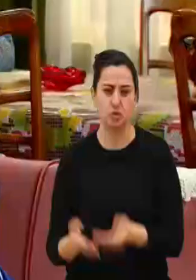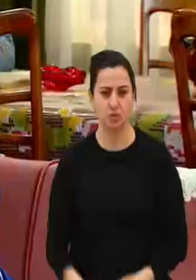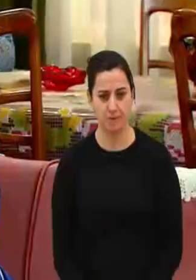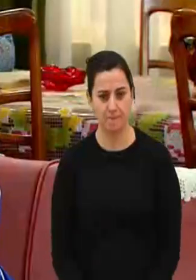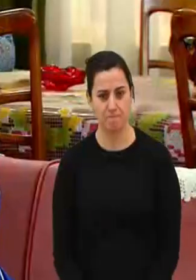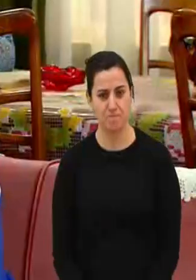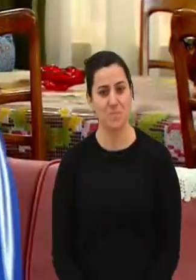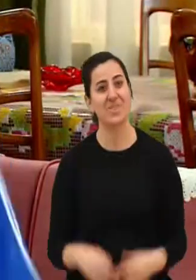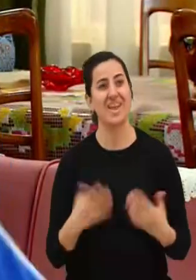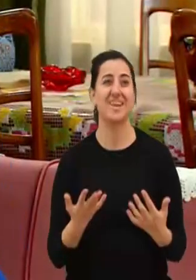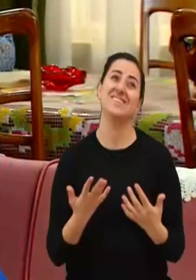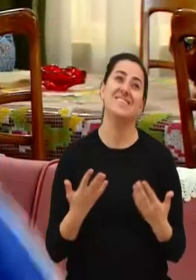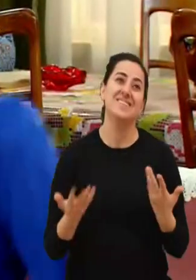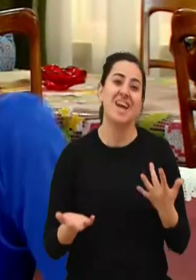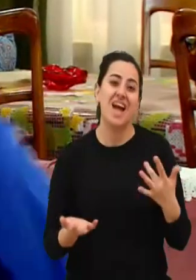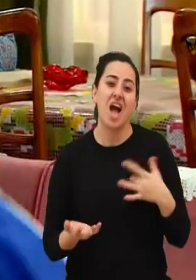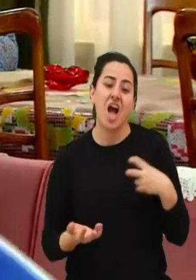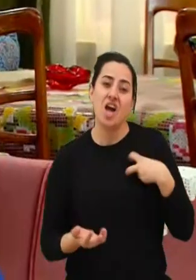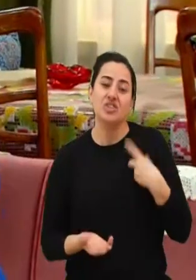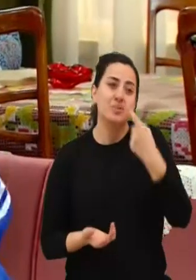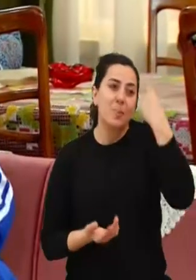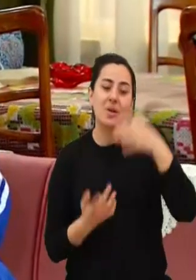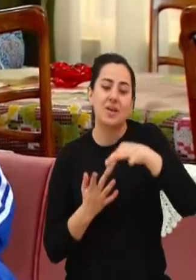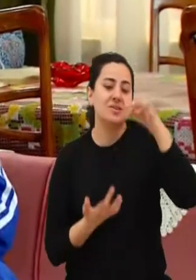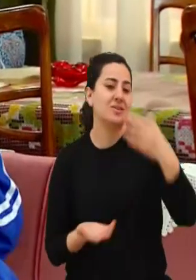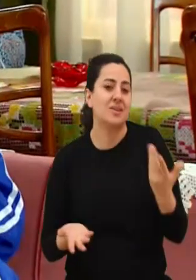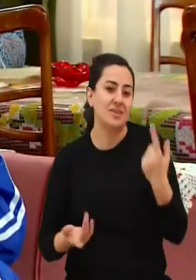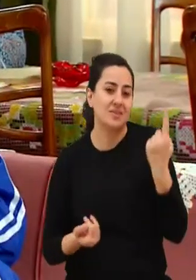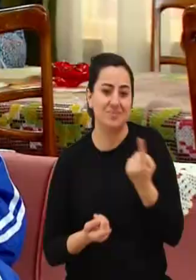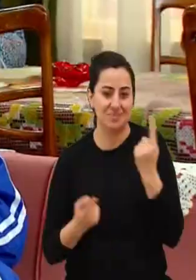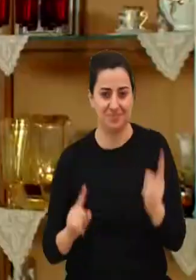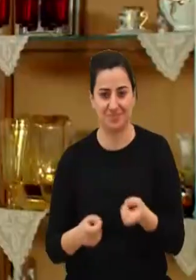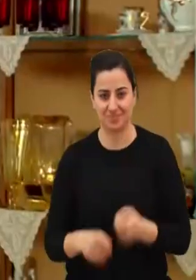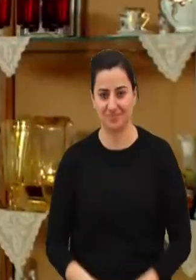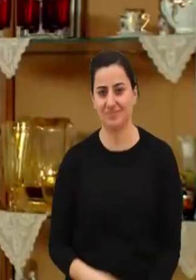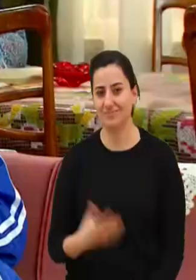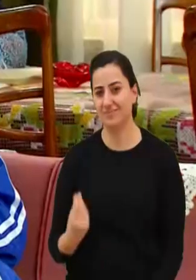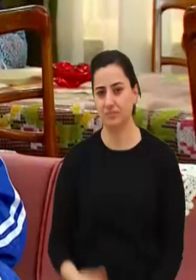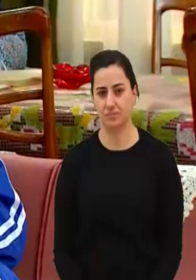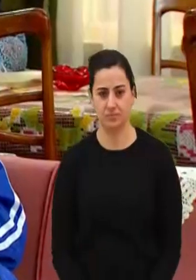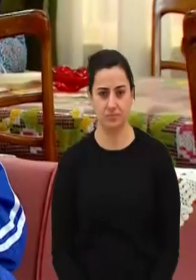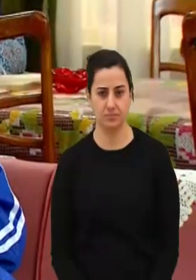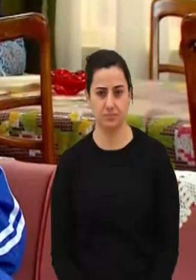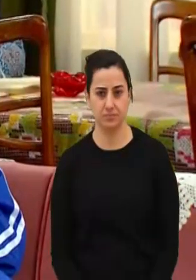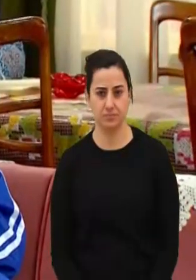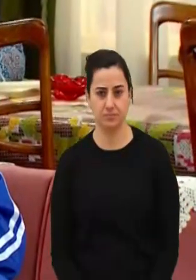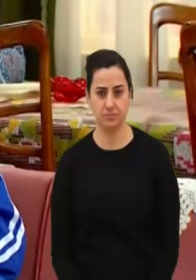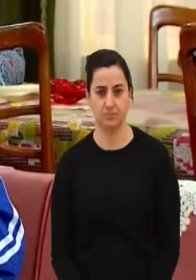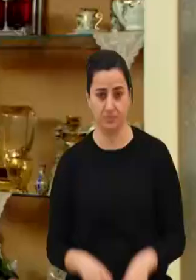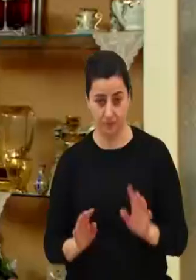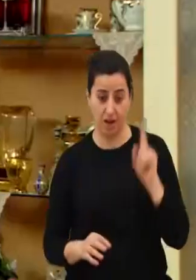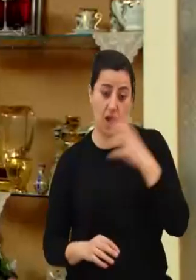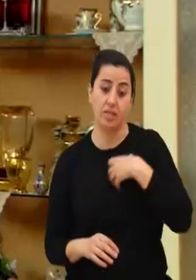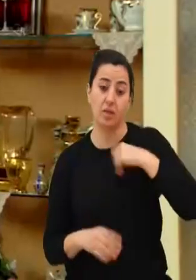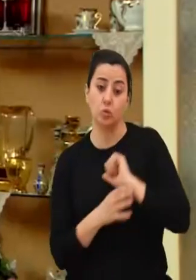söylüyorsun. Ay, gönül bu. Ne zaman nereye konacağı belli olmaz ki. Annen gönlümüzün nereye konacağını bizden daha iyi